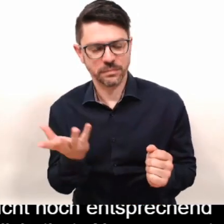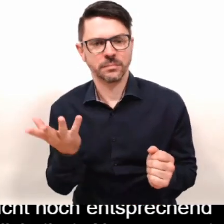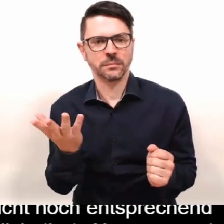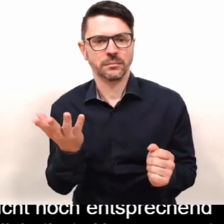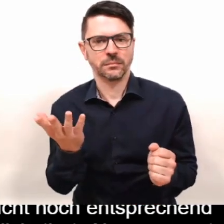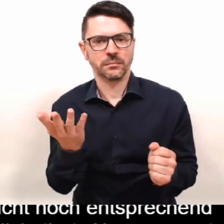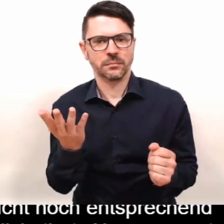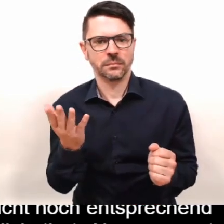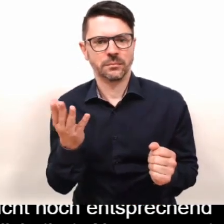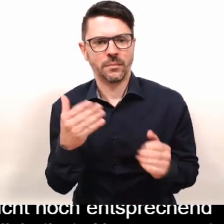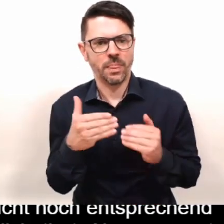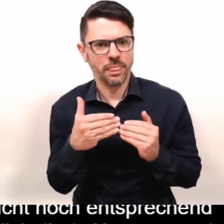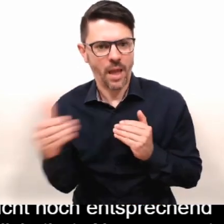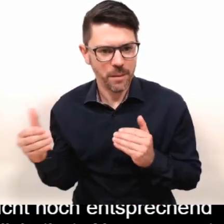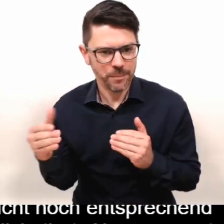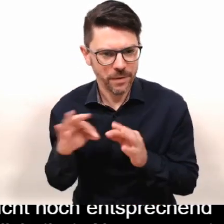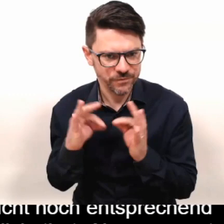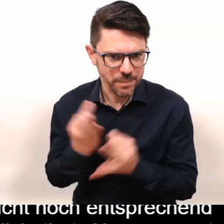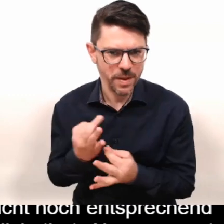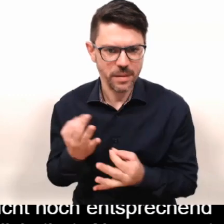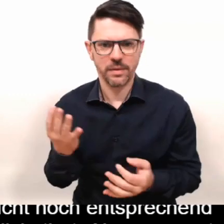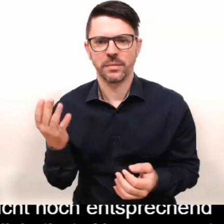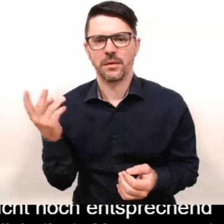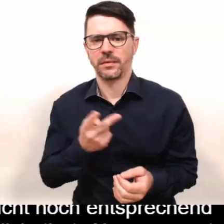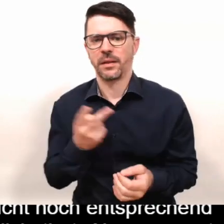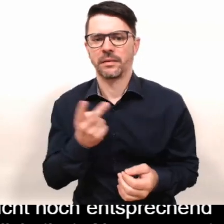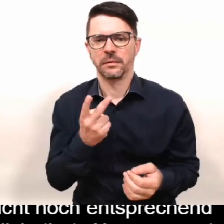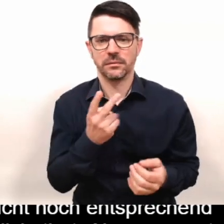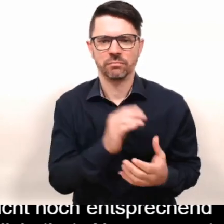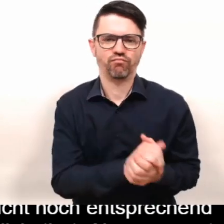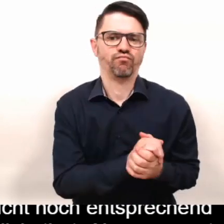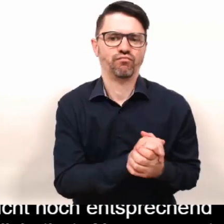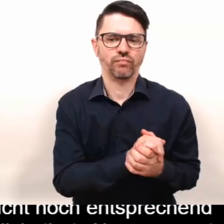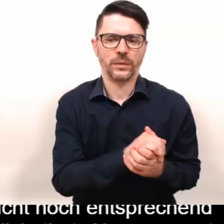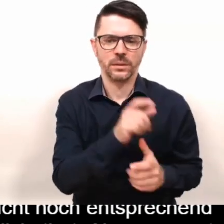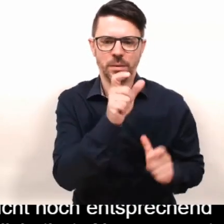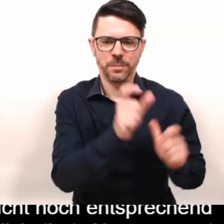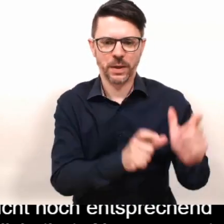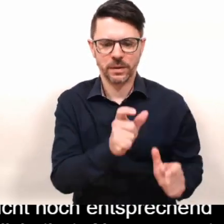oder Bekannte oder Befreundete Familie zu sich nach Hause und